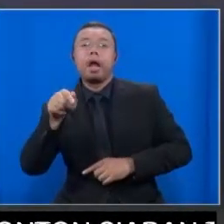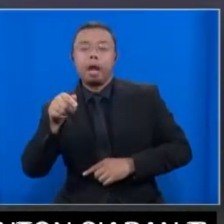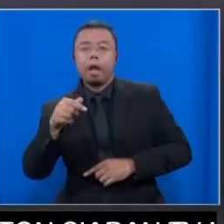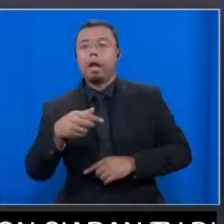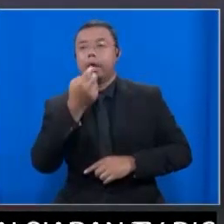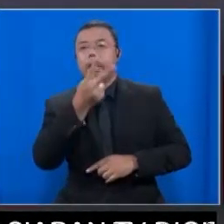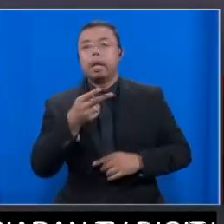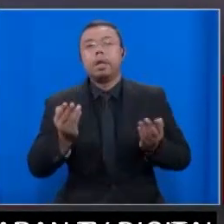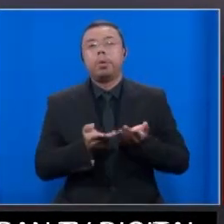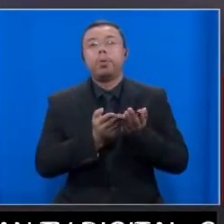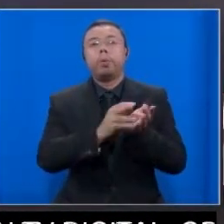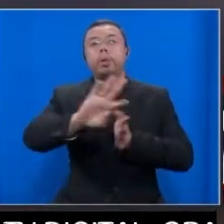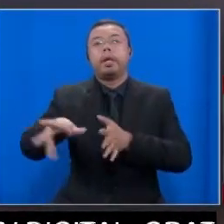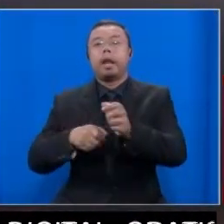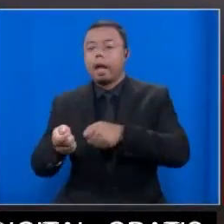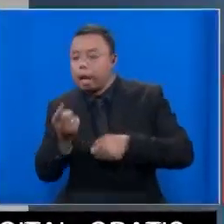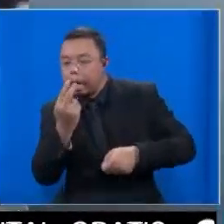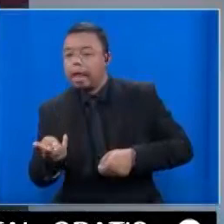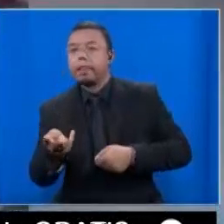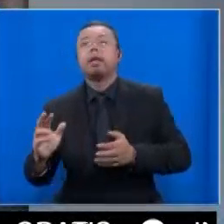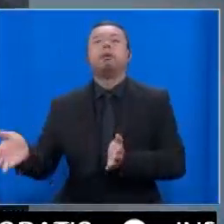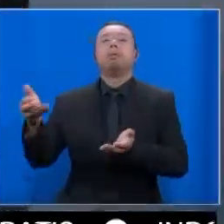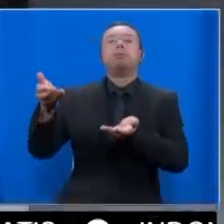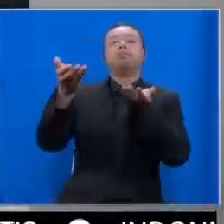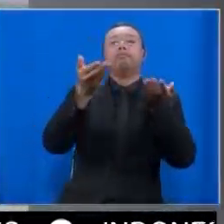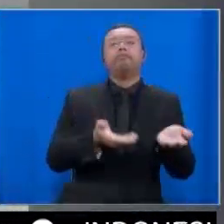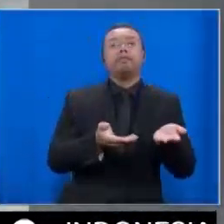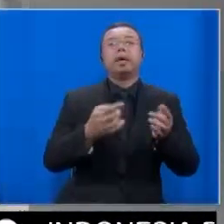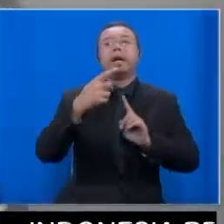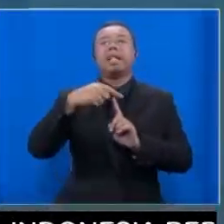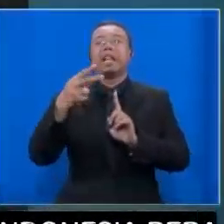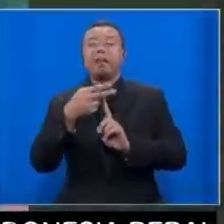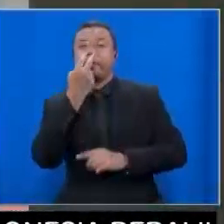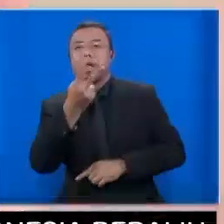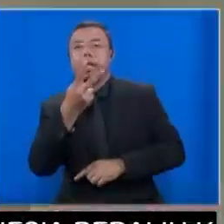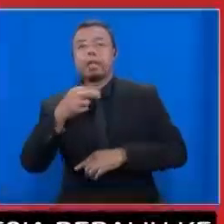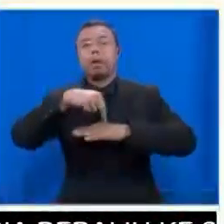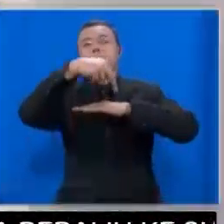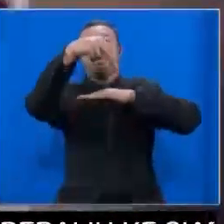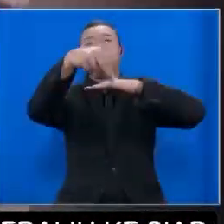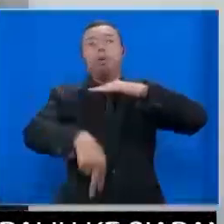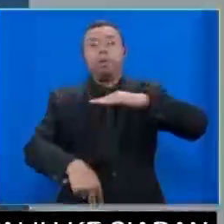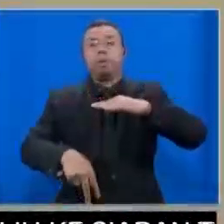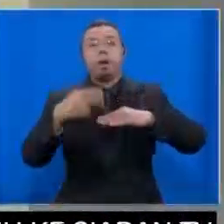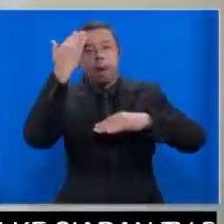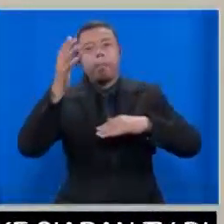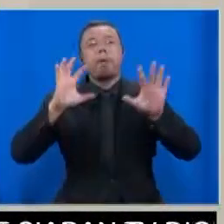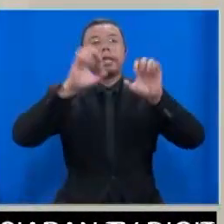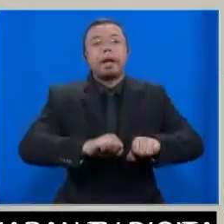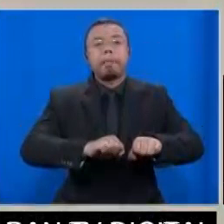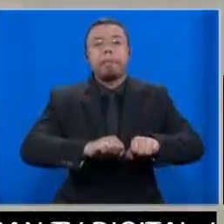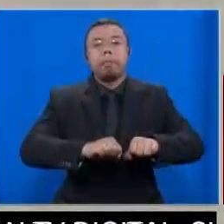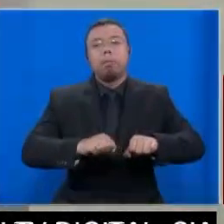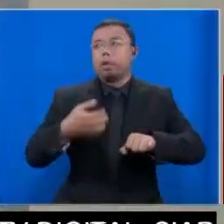oleh nelayan Cumpat Kulon Kenjeran. TF terekam kamera nekat terjun ke laut saat hendak diringkus warga pada